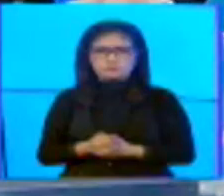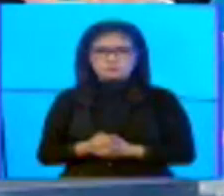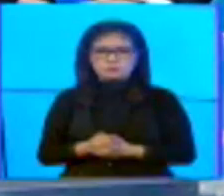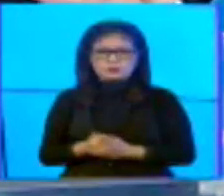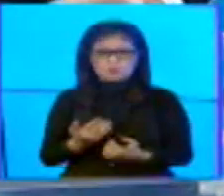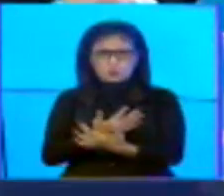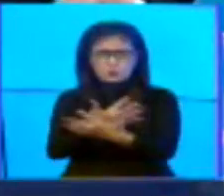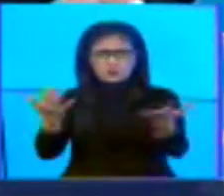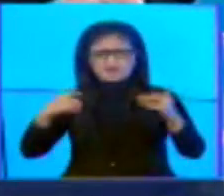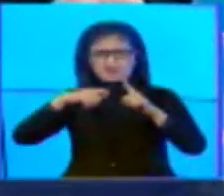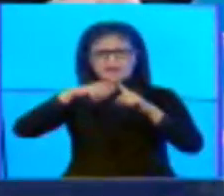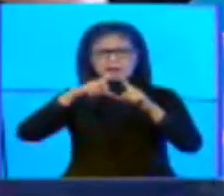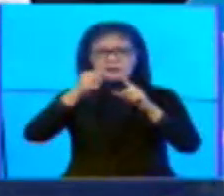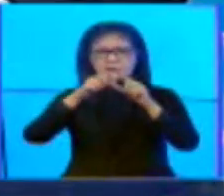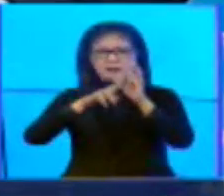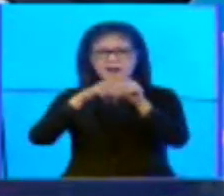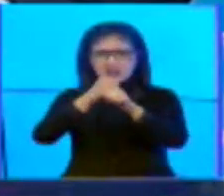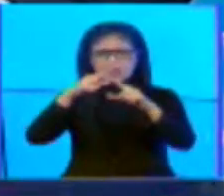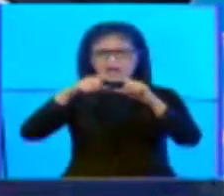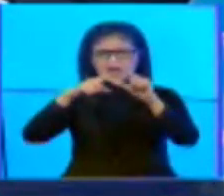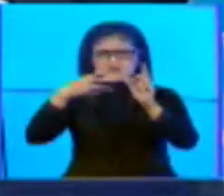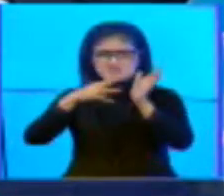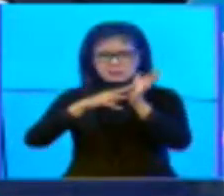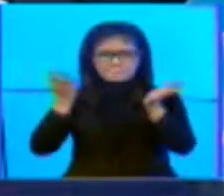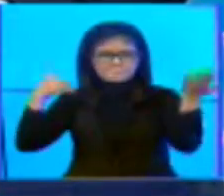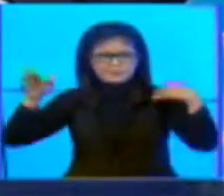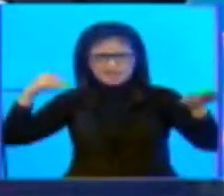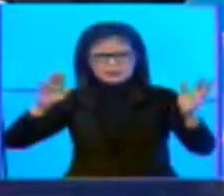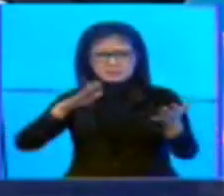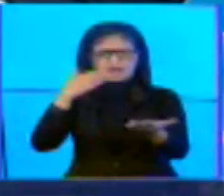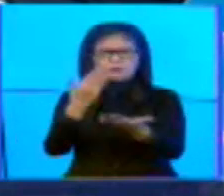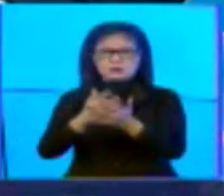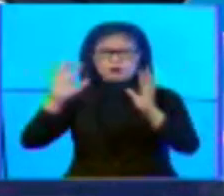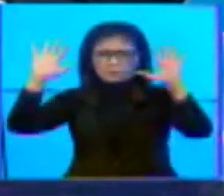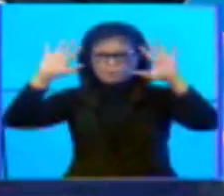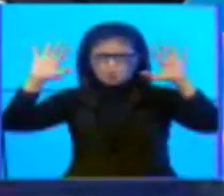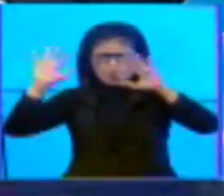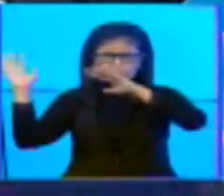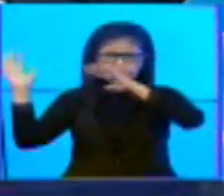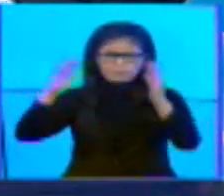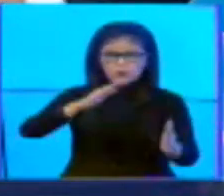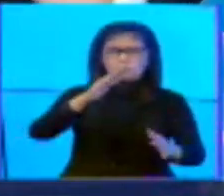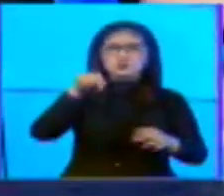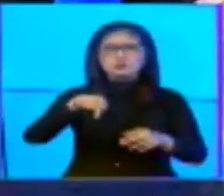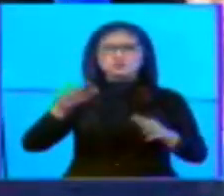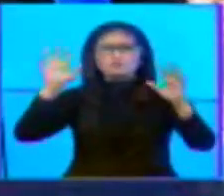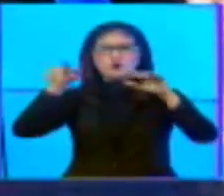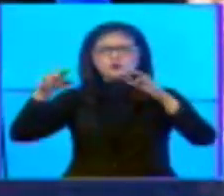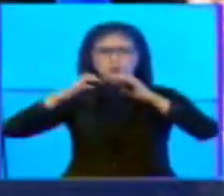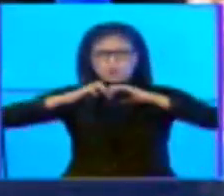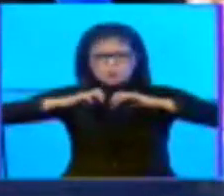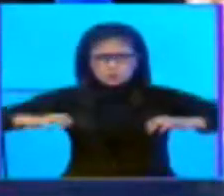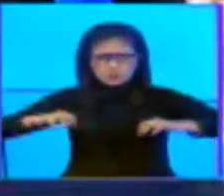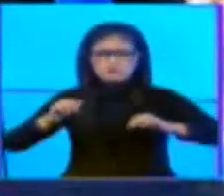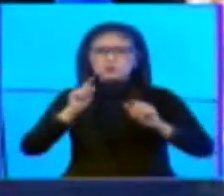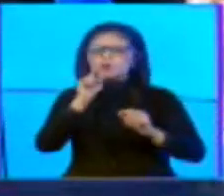Hai Musa kita beralih ke informasi berikutnya Seorang warga Karangasem Bali tewas tertimpa pohon jati saat menebang pohon durian untuk